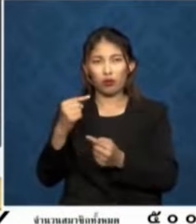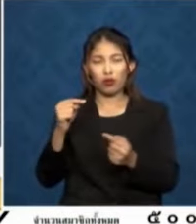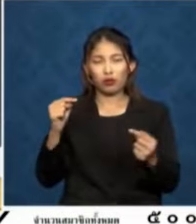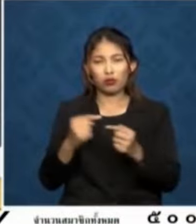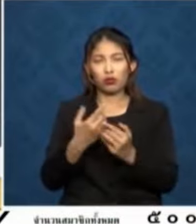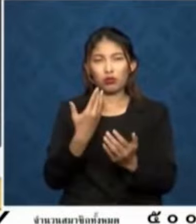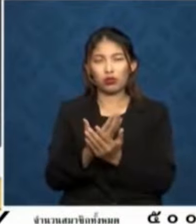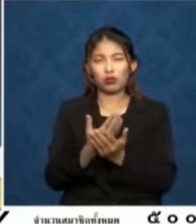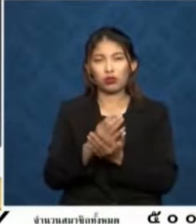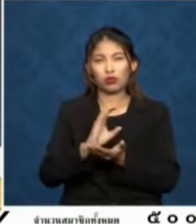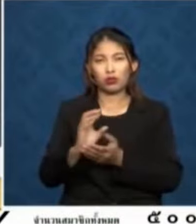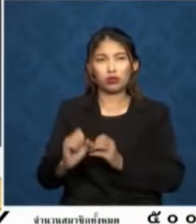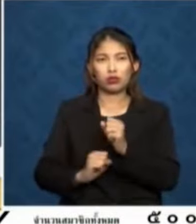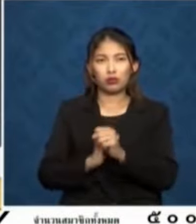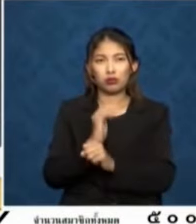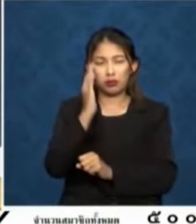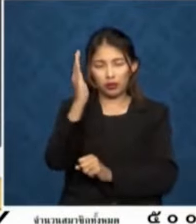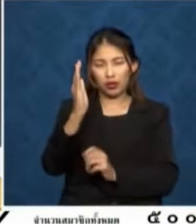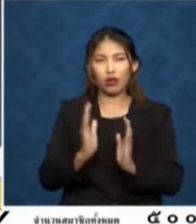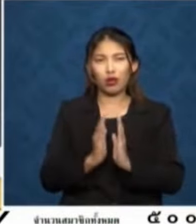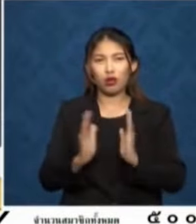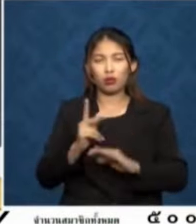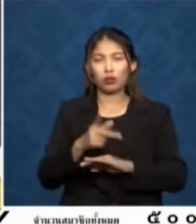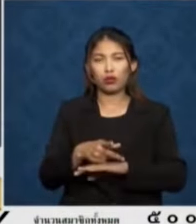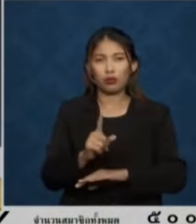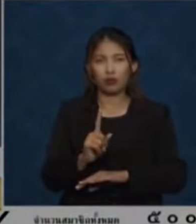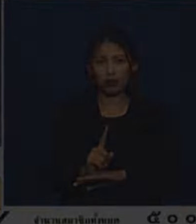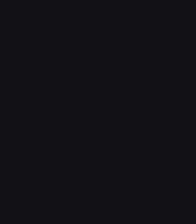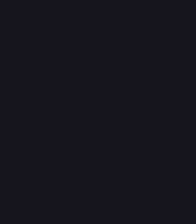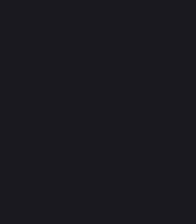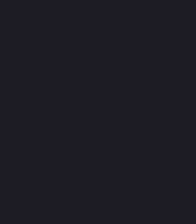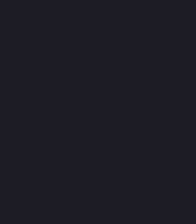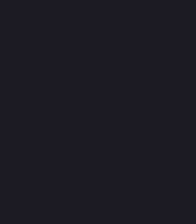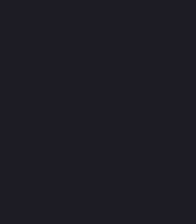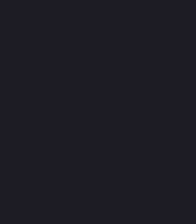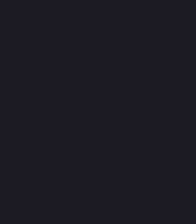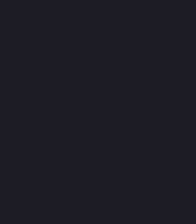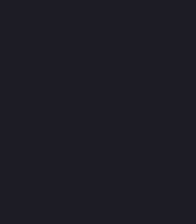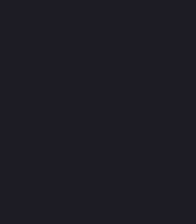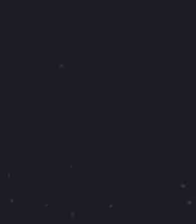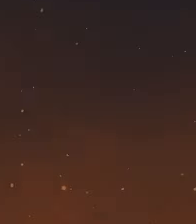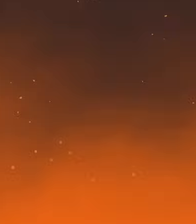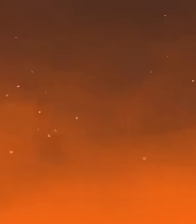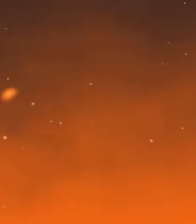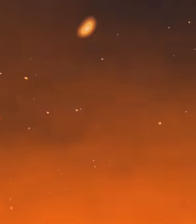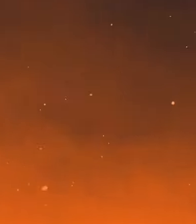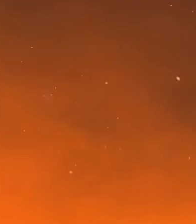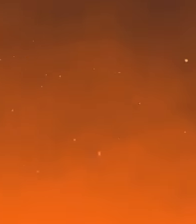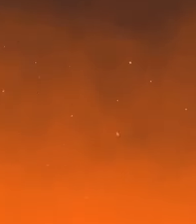งบปีถัดๆไปขอบคุณค่ะท่านประธาน